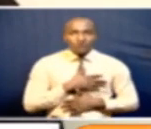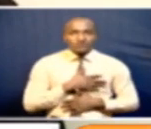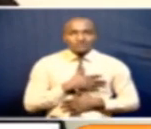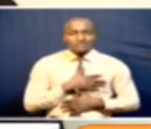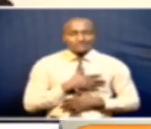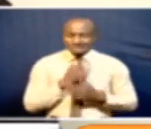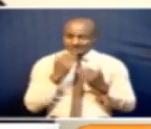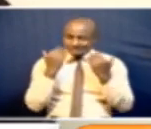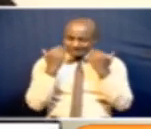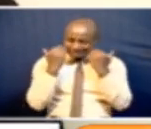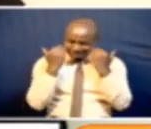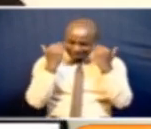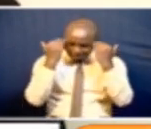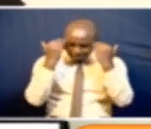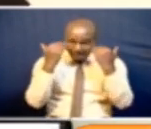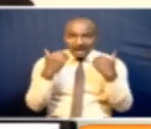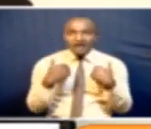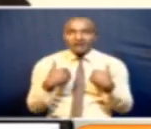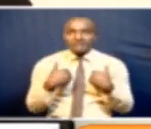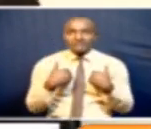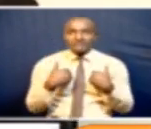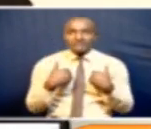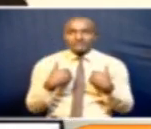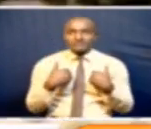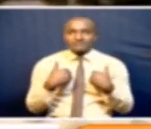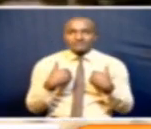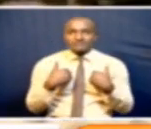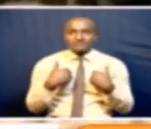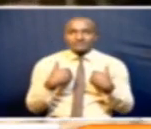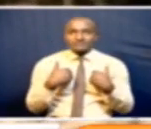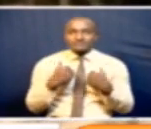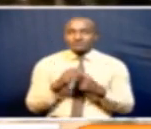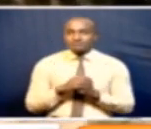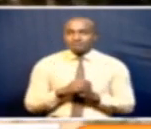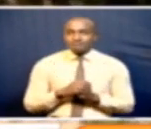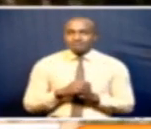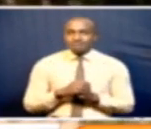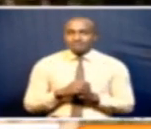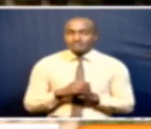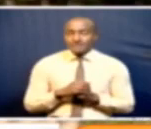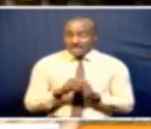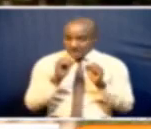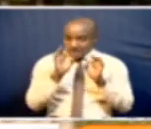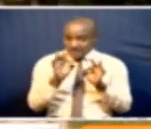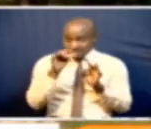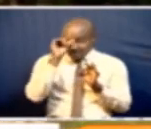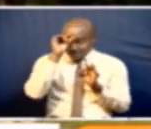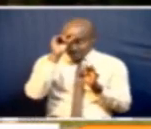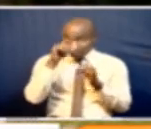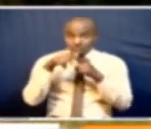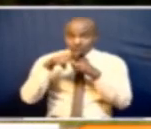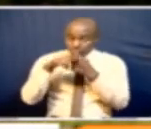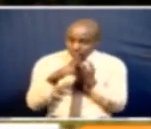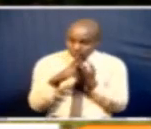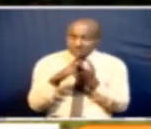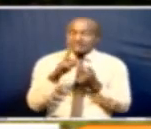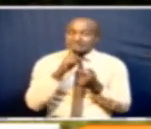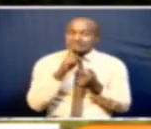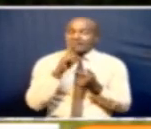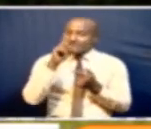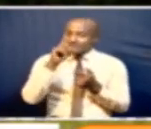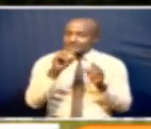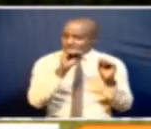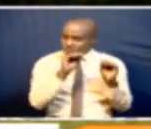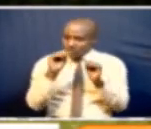me. Ikiwa amri ya halmashauri ya rasilimali za maji nchini itasalia, basi kufikia mwisho wa wiki hii, angalau